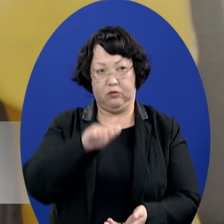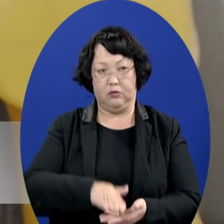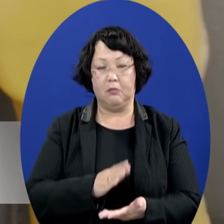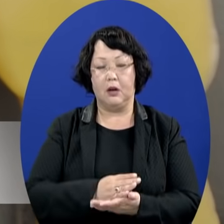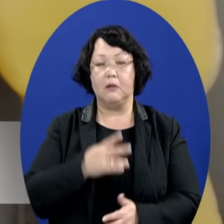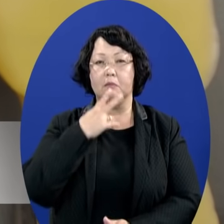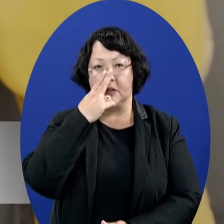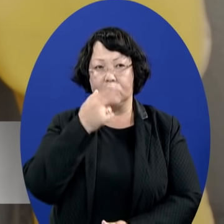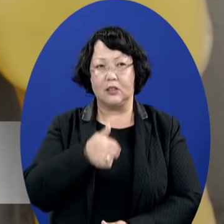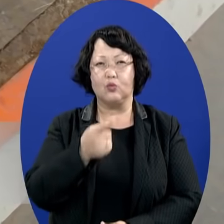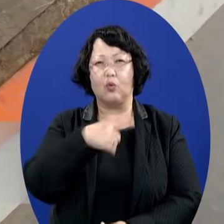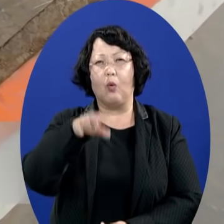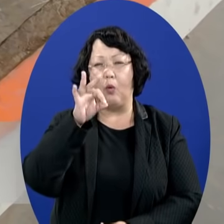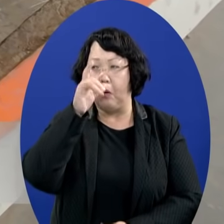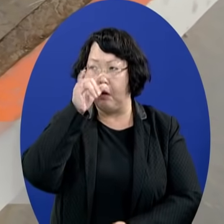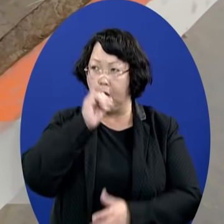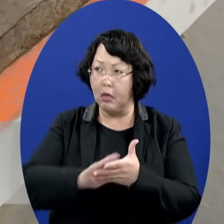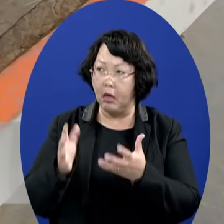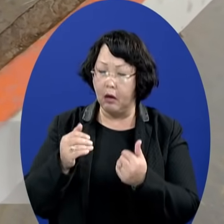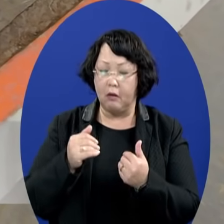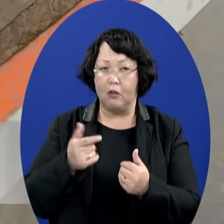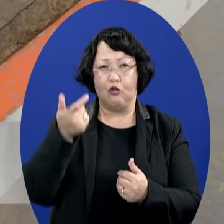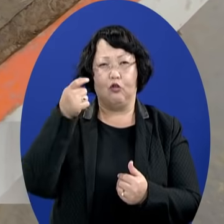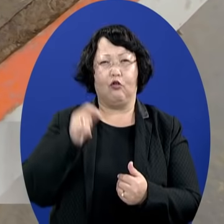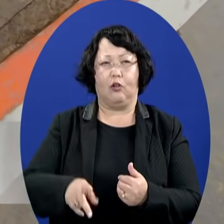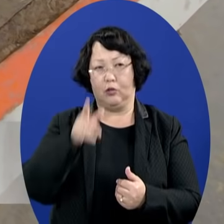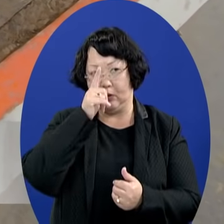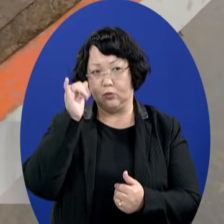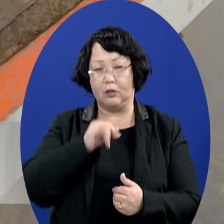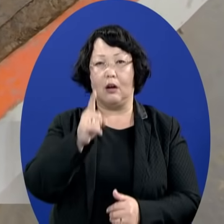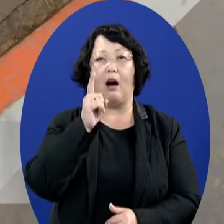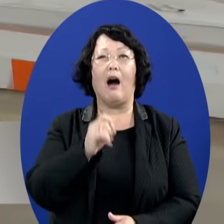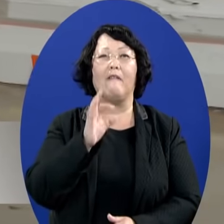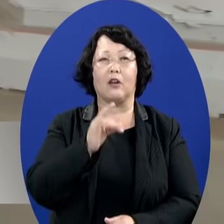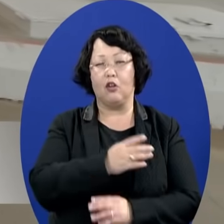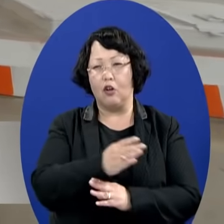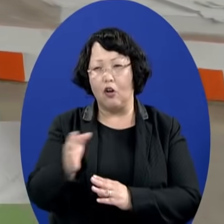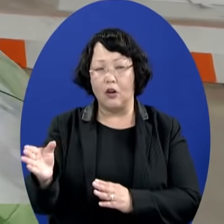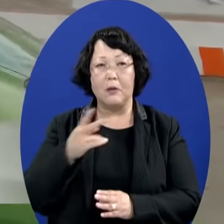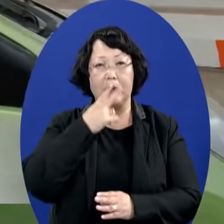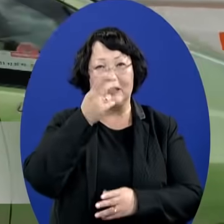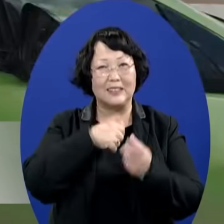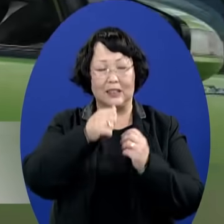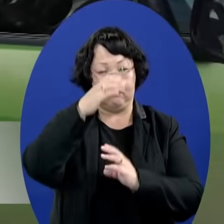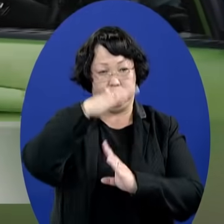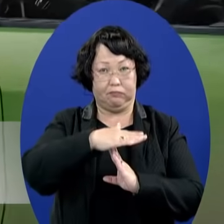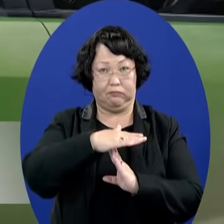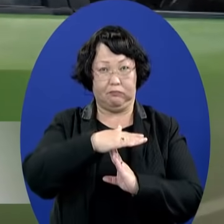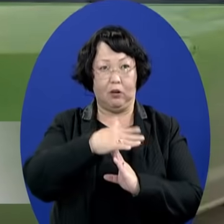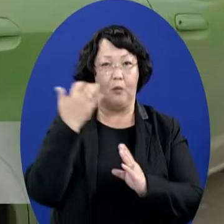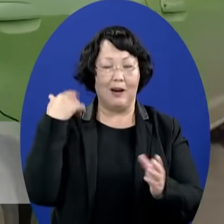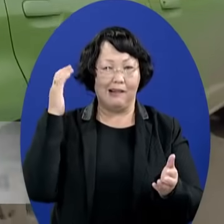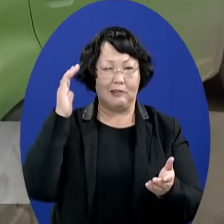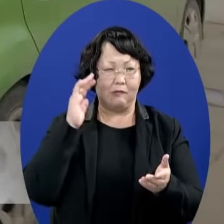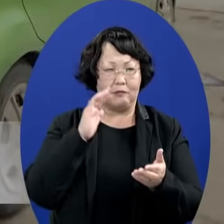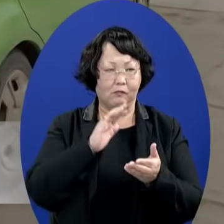Шатхууны 100% хараад манай улсын хувьд гол нийлүүлэгч Оросын холбооны улс хавраас хойш нийлүүлэлтээ багасгаж өнөөдөр огт нийлүүлэхгүй болсон бол бүгд нэмт